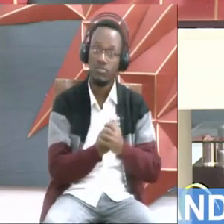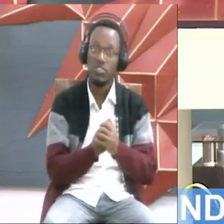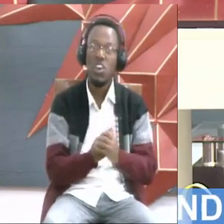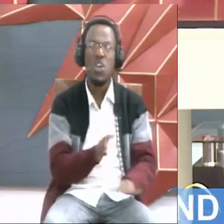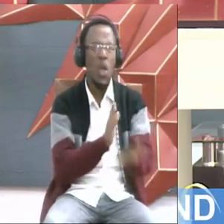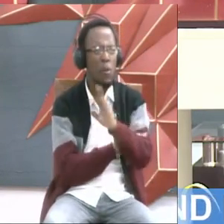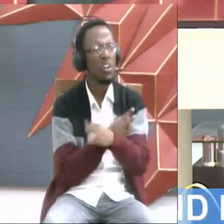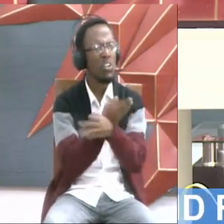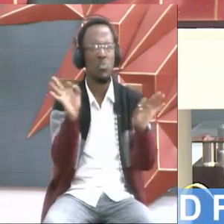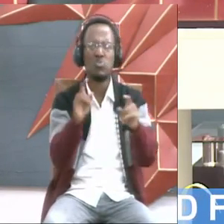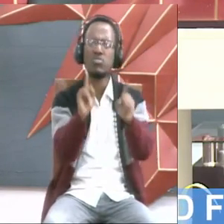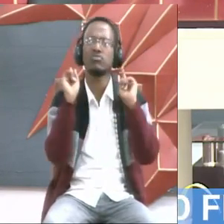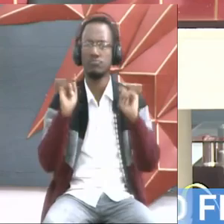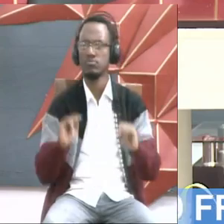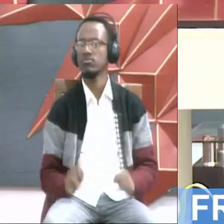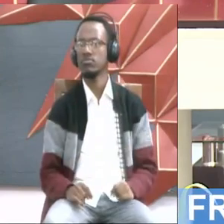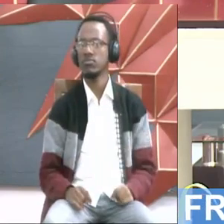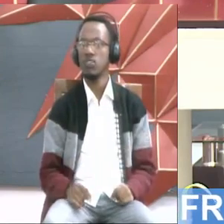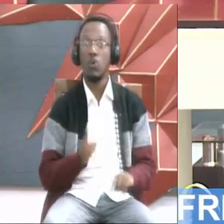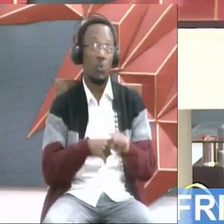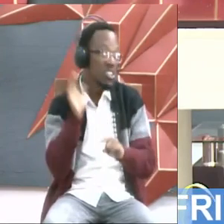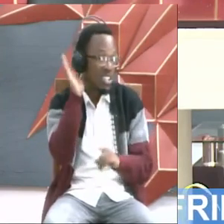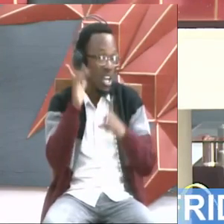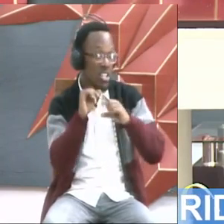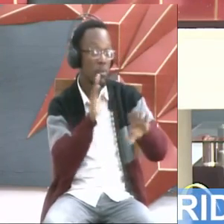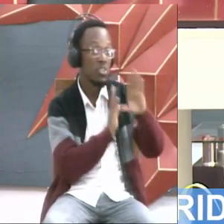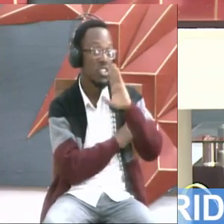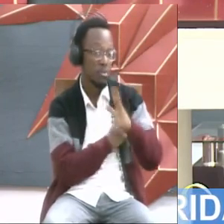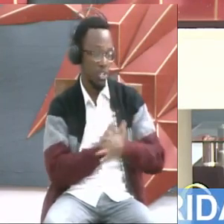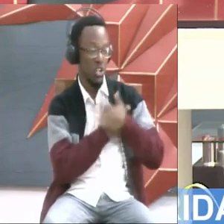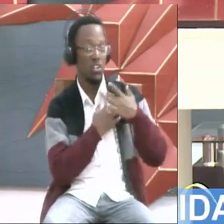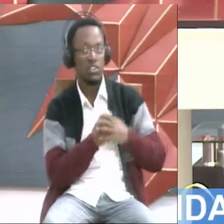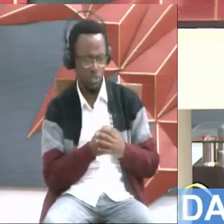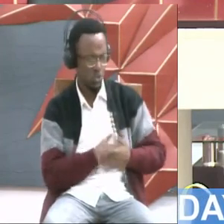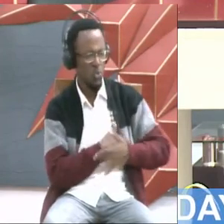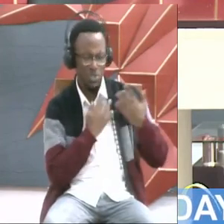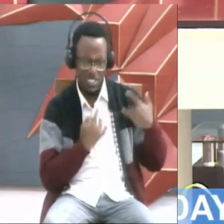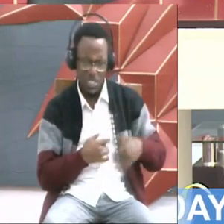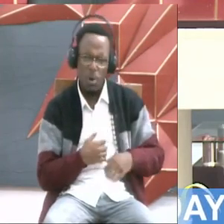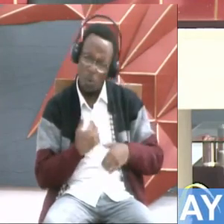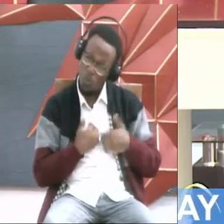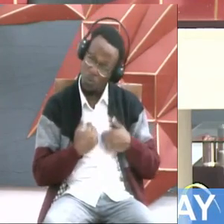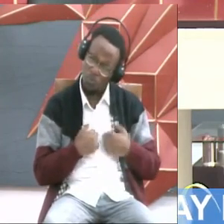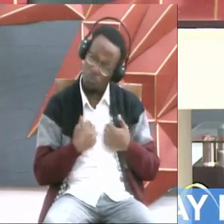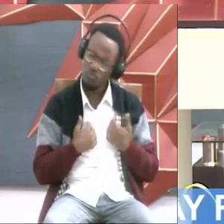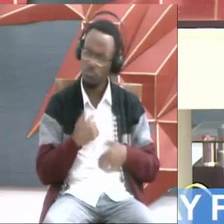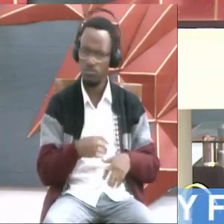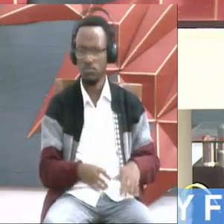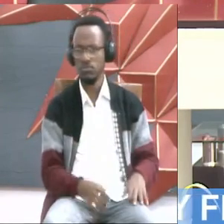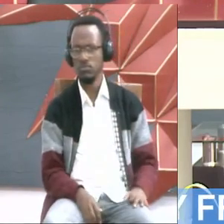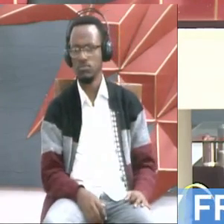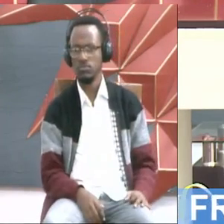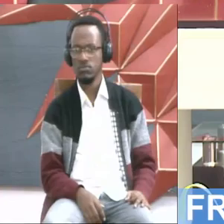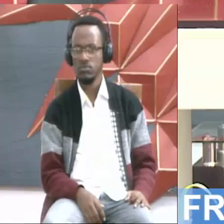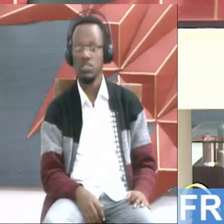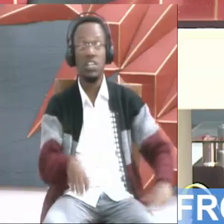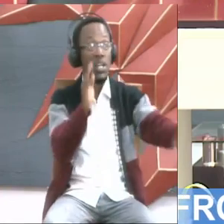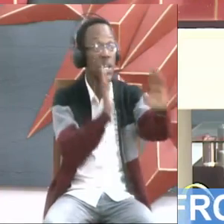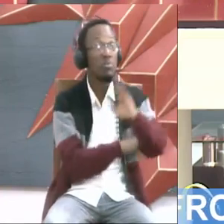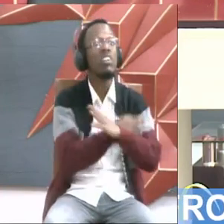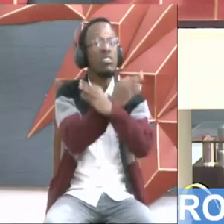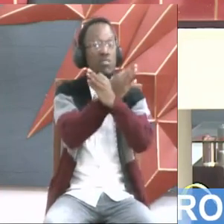Imana ikababohora iyo bari ko barumvizanya ubutumwa bwiza kubishaka bavyipfuza Imana